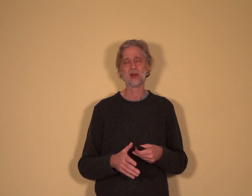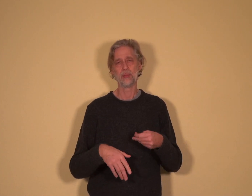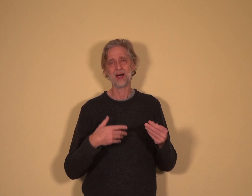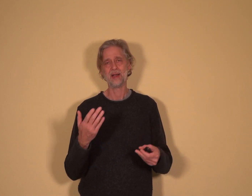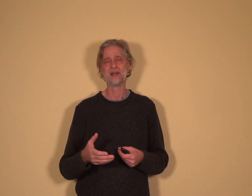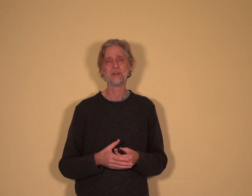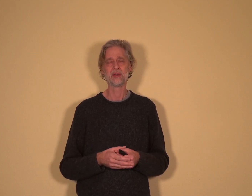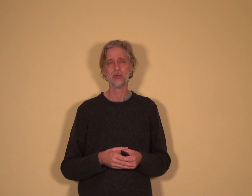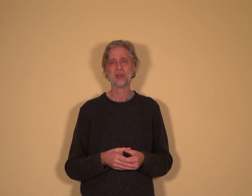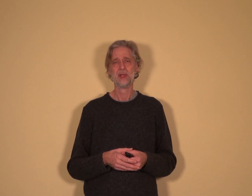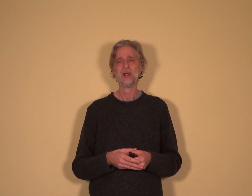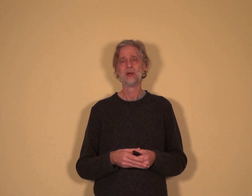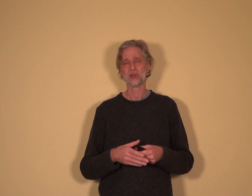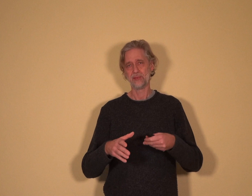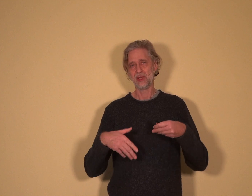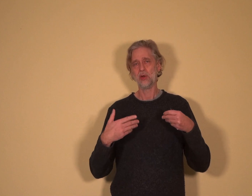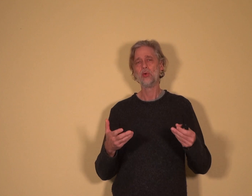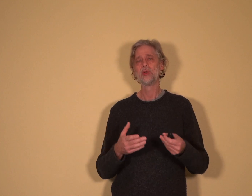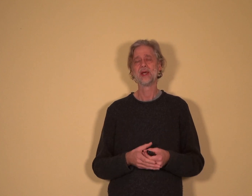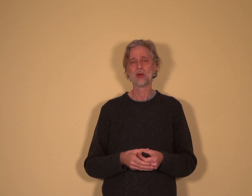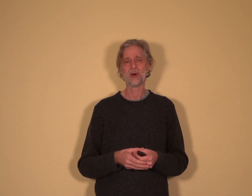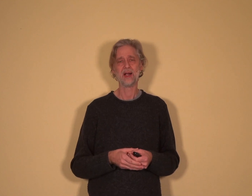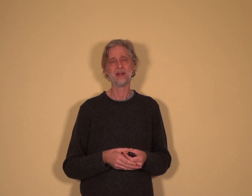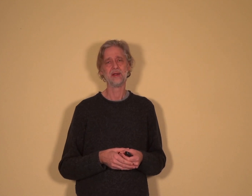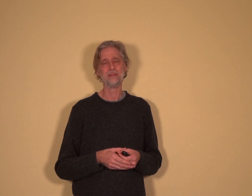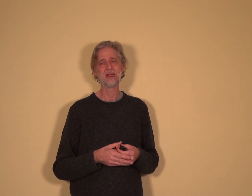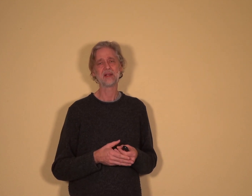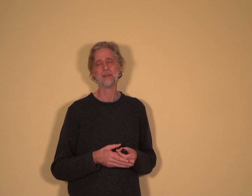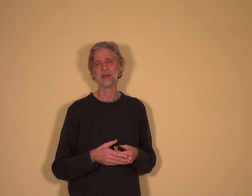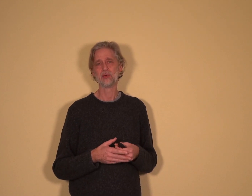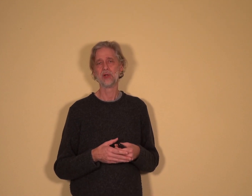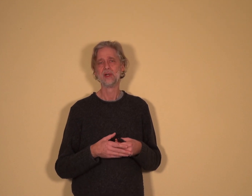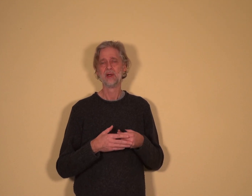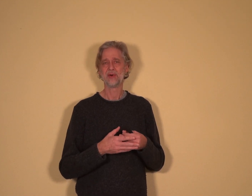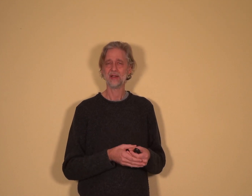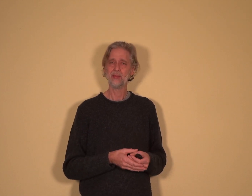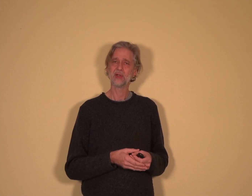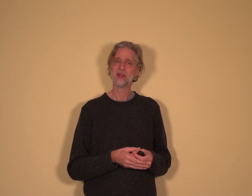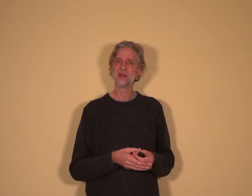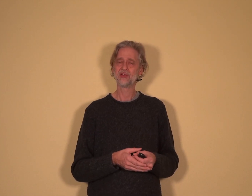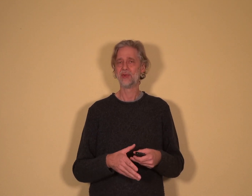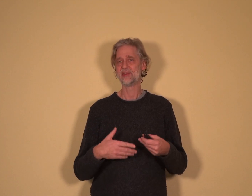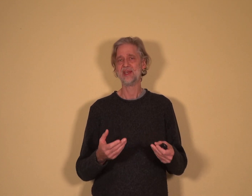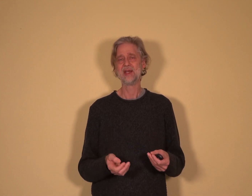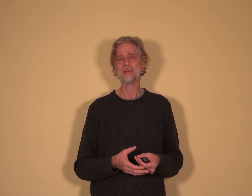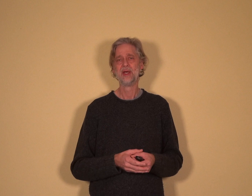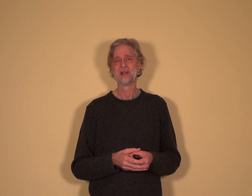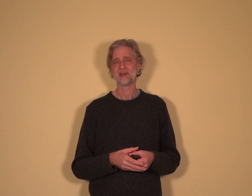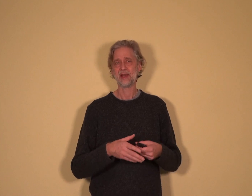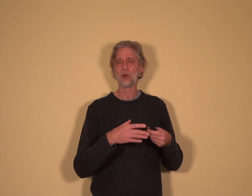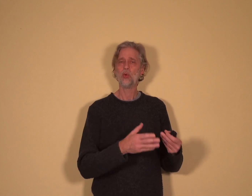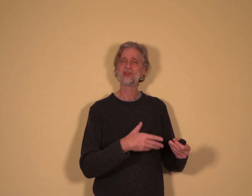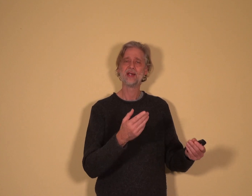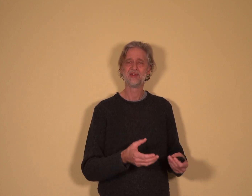der globalen Temperatur oder für die Erhöhung der globalen Mitteltemperatur verantwortlich ist. Und wir gesehen haben,